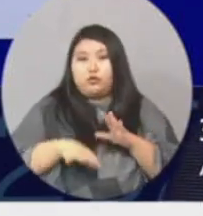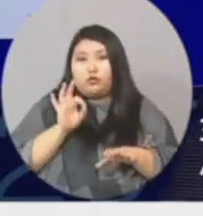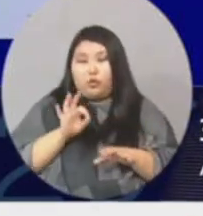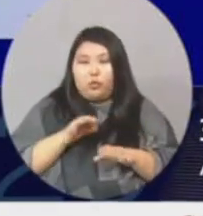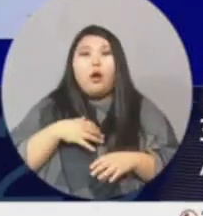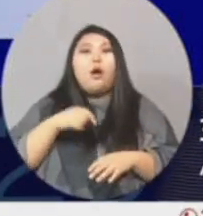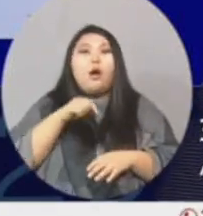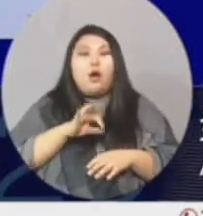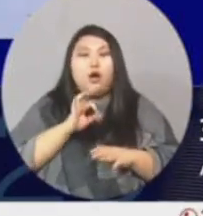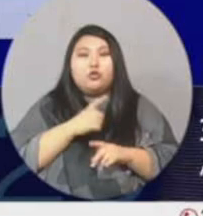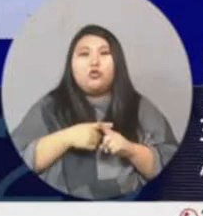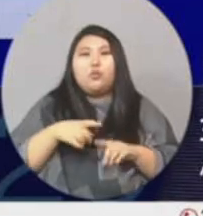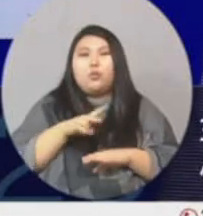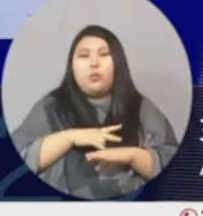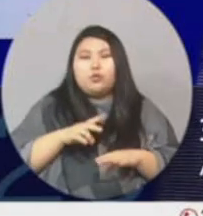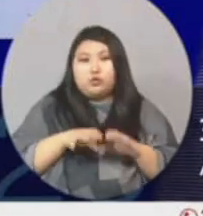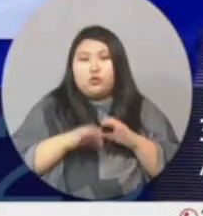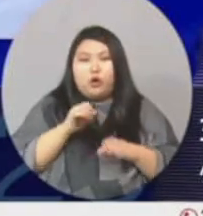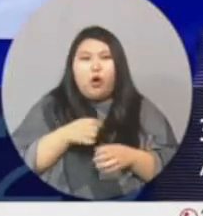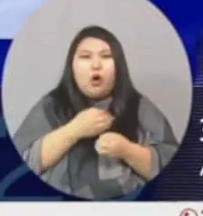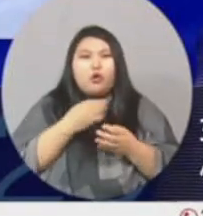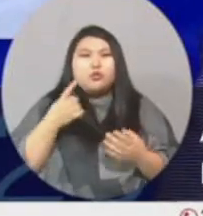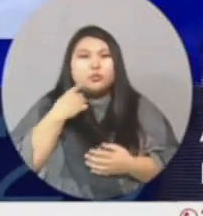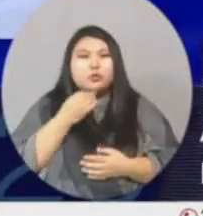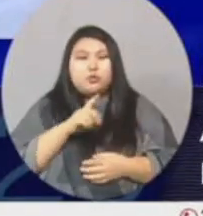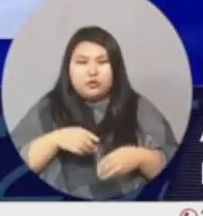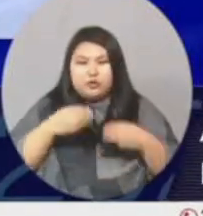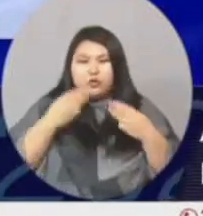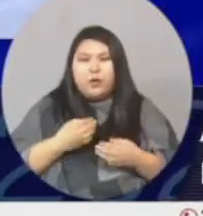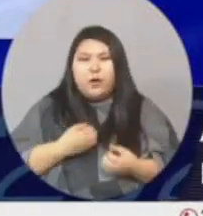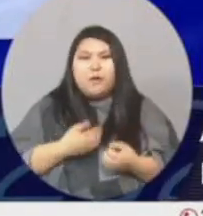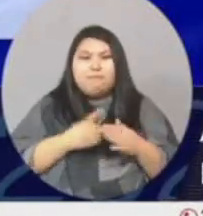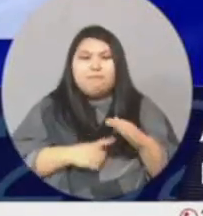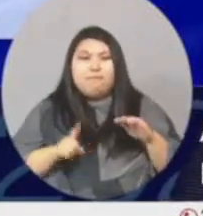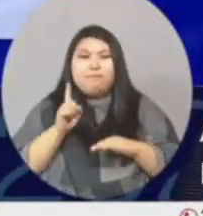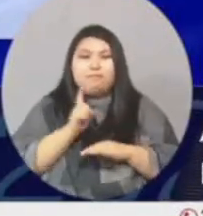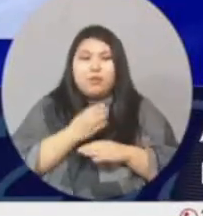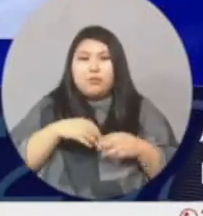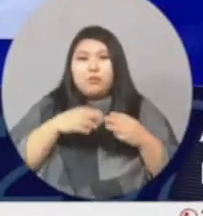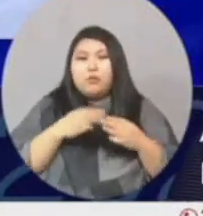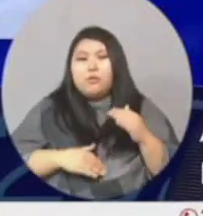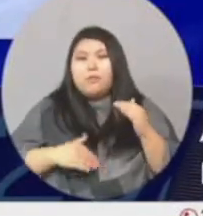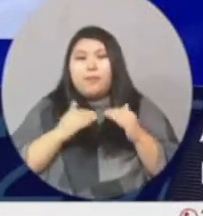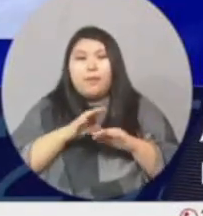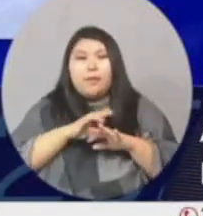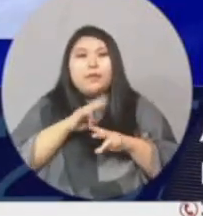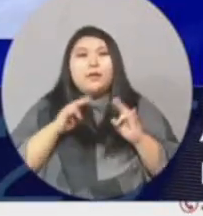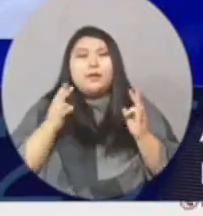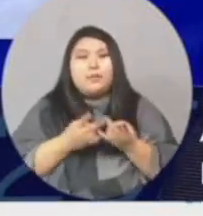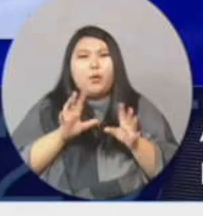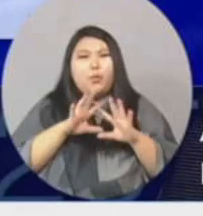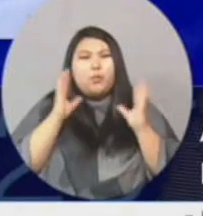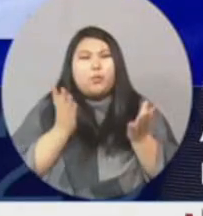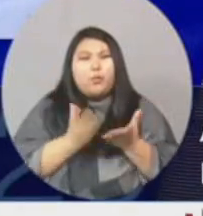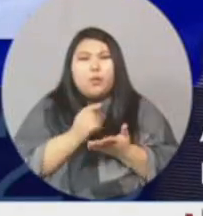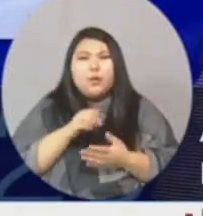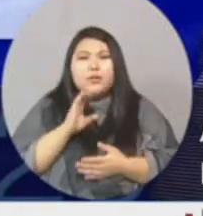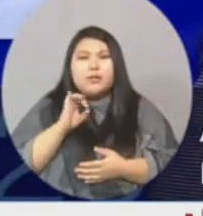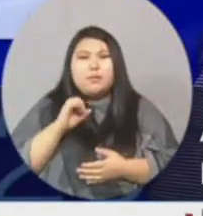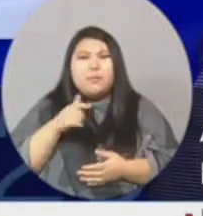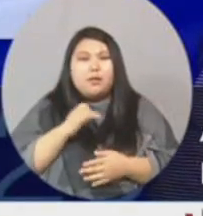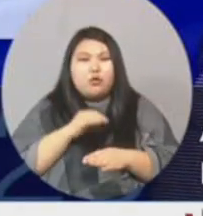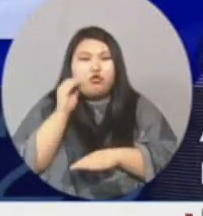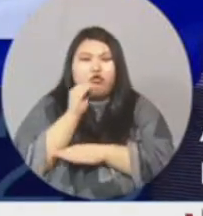бол аль болох олон эмэгтэйчүүдэд энэ шийдвэр гаргах энэ төвшөнд оролцуулж нийгмийн бүх одоо сегментүүдийн